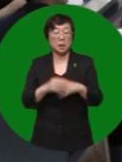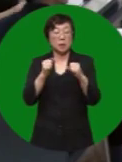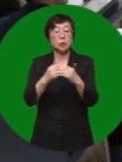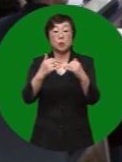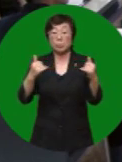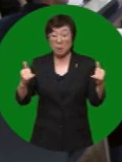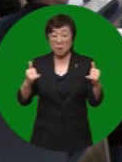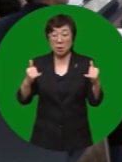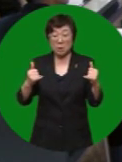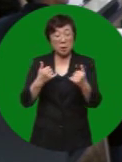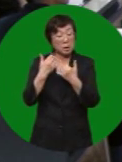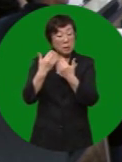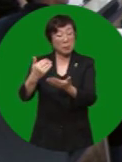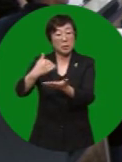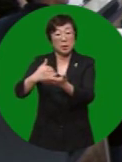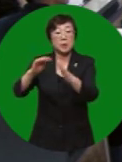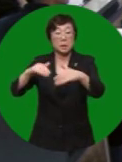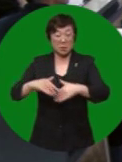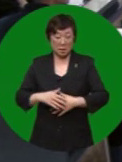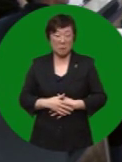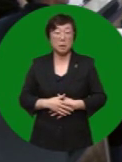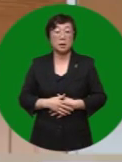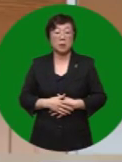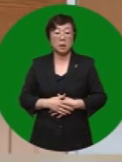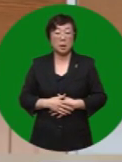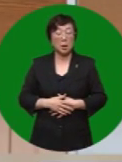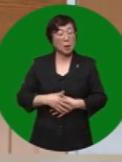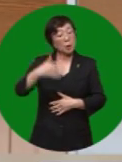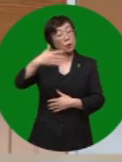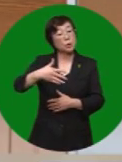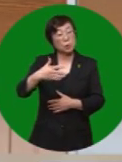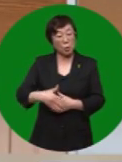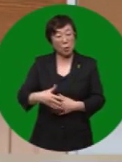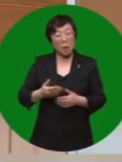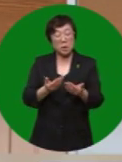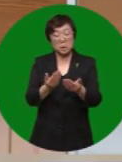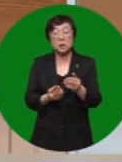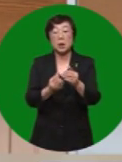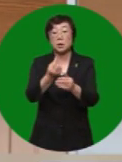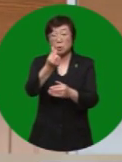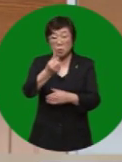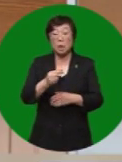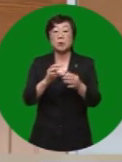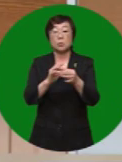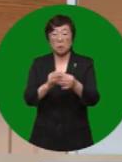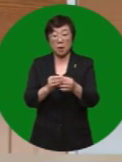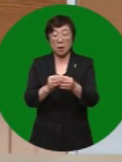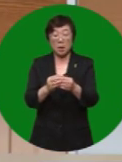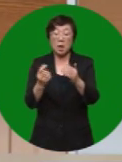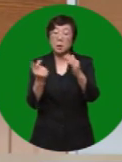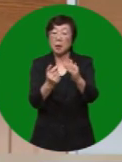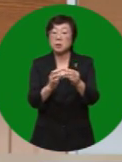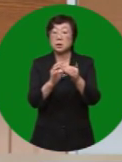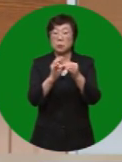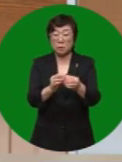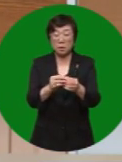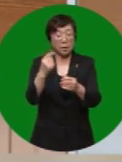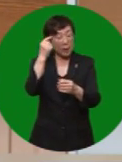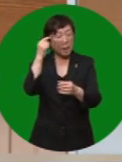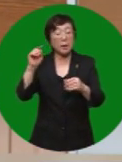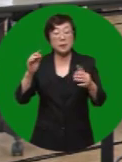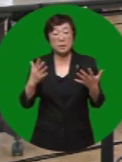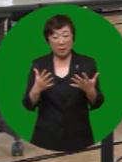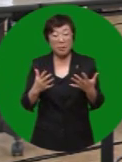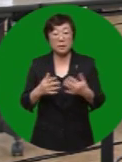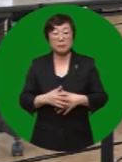民の方にもちょっとお話を伺ったんですけど、九州は地震が少ないので耐震については考えてな